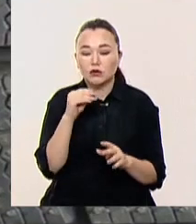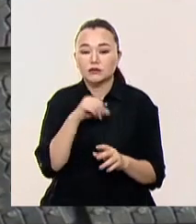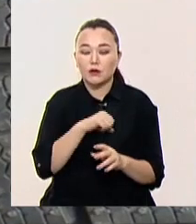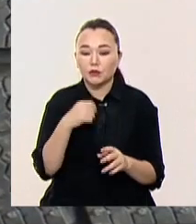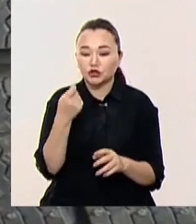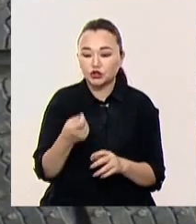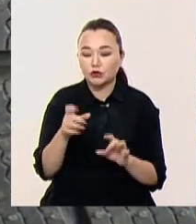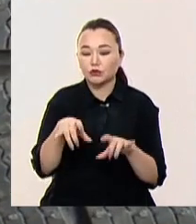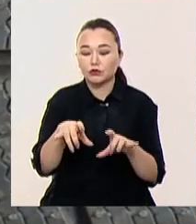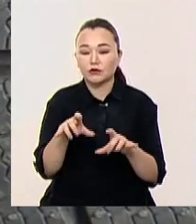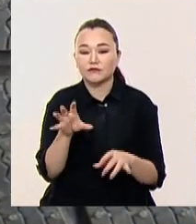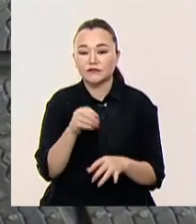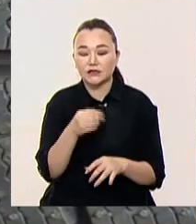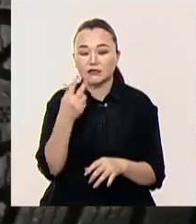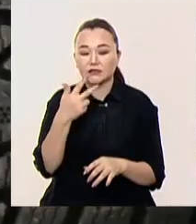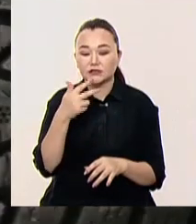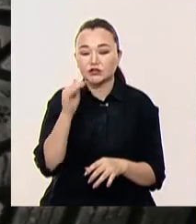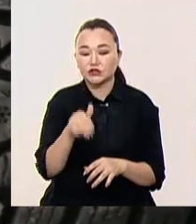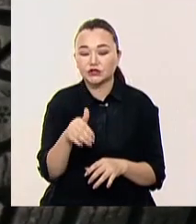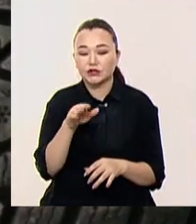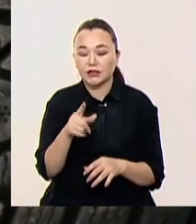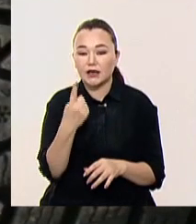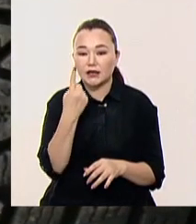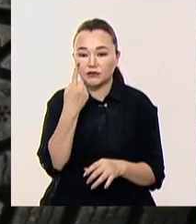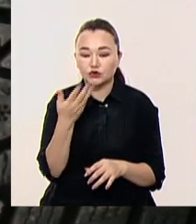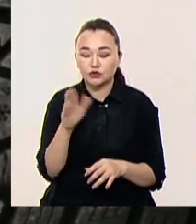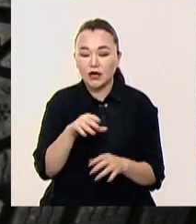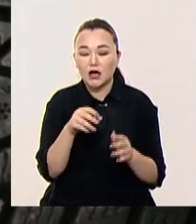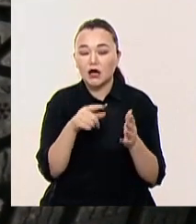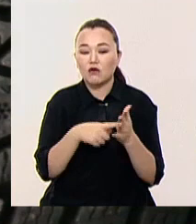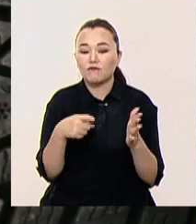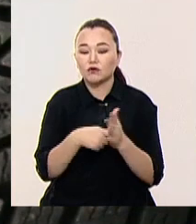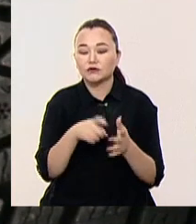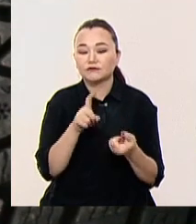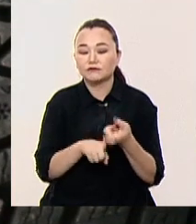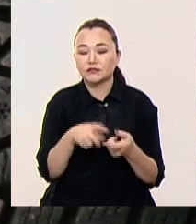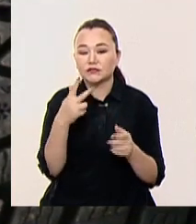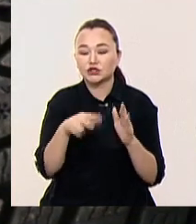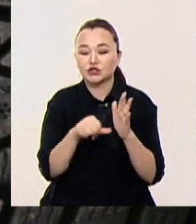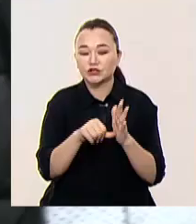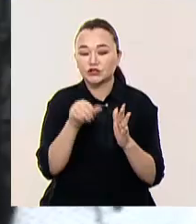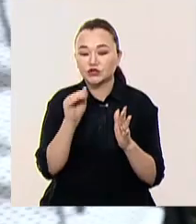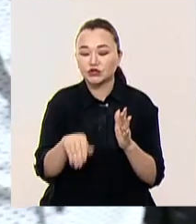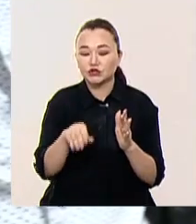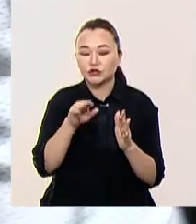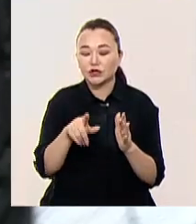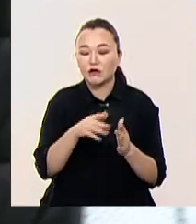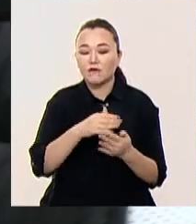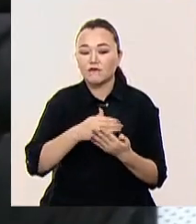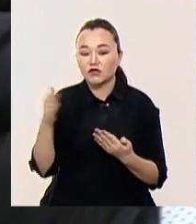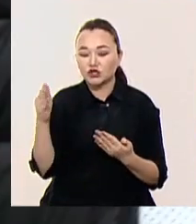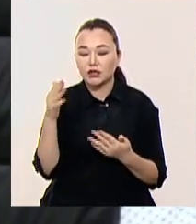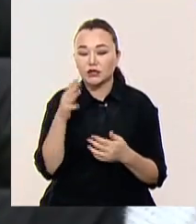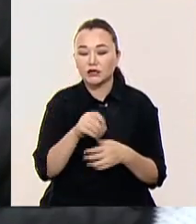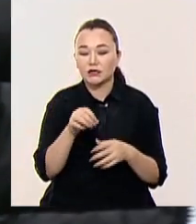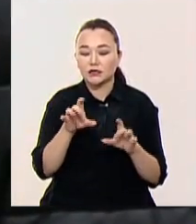арзандау дөңгелектердің данасы 30 000 теңгеден басталады. Шегелі шиналар өлшеміне қарай 36 000 теңгеден жоғары. Қалалық жерге арналғандар